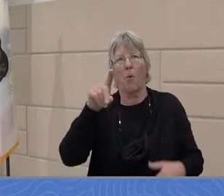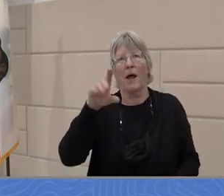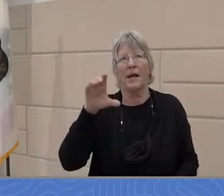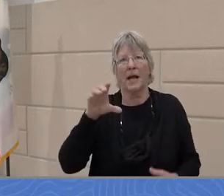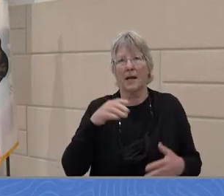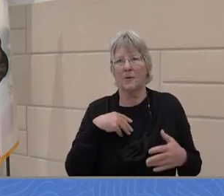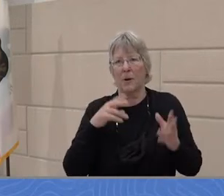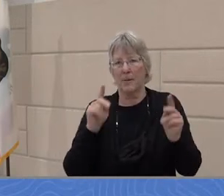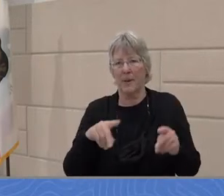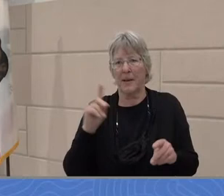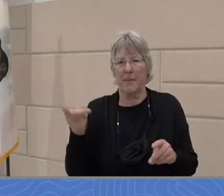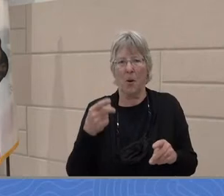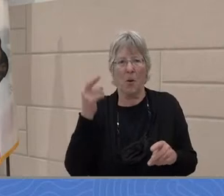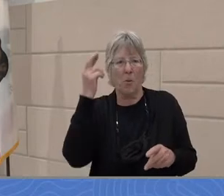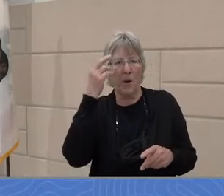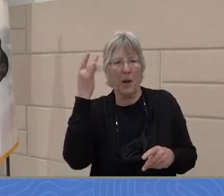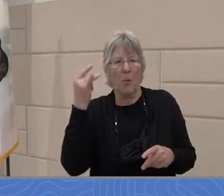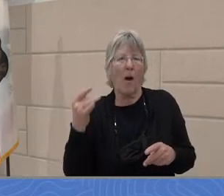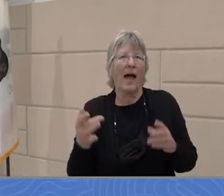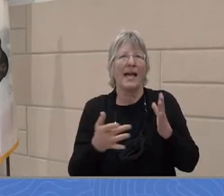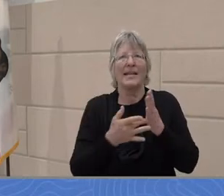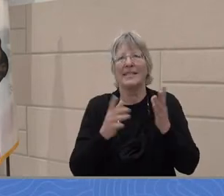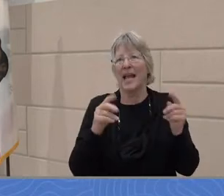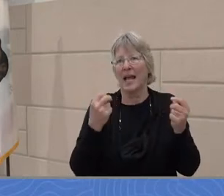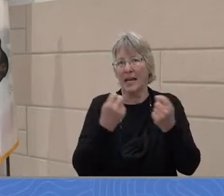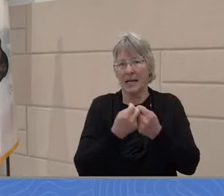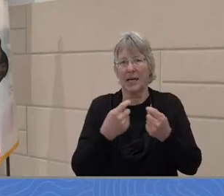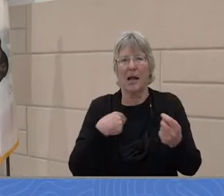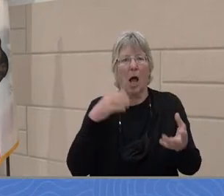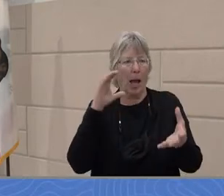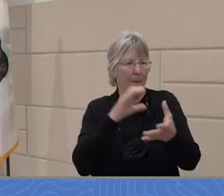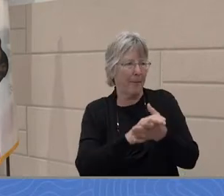าปรุบองประชุมตามระยะออนไ